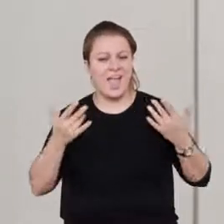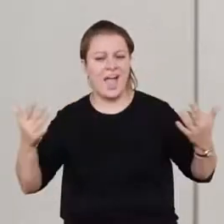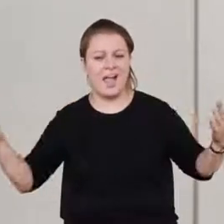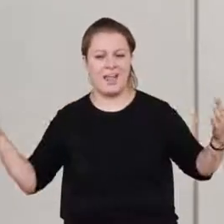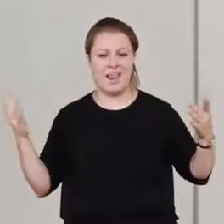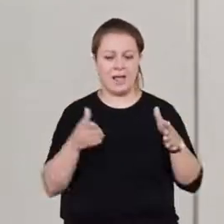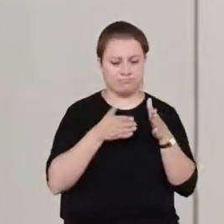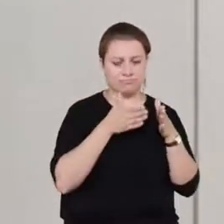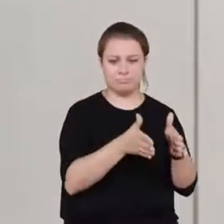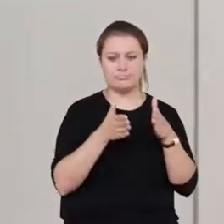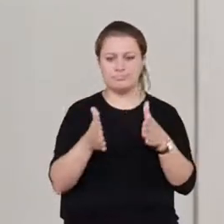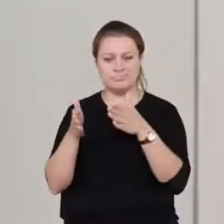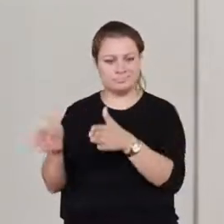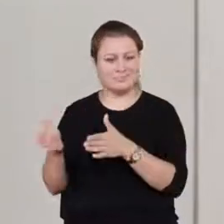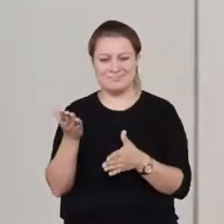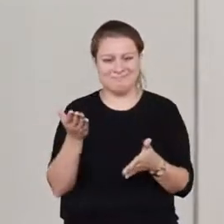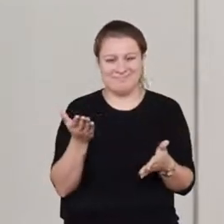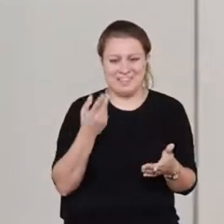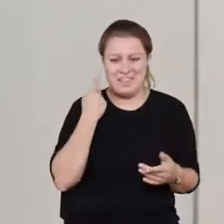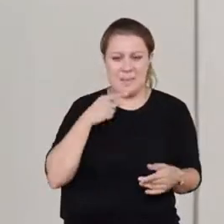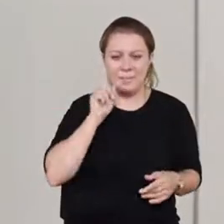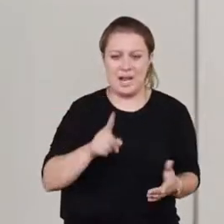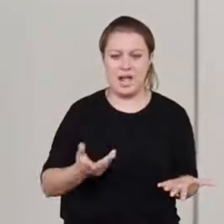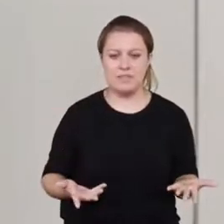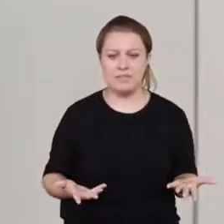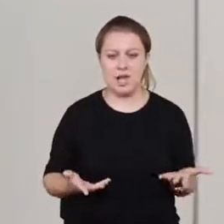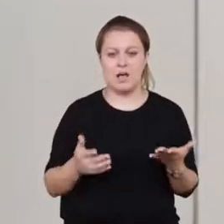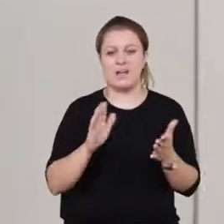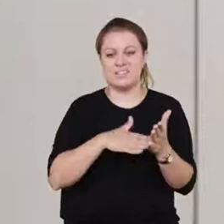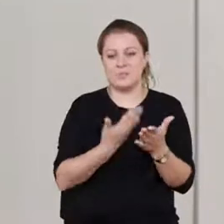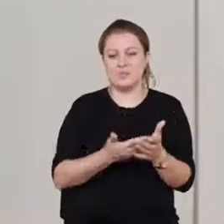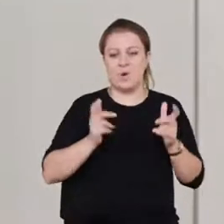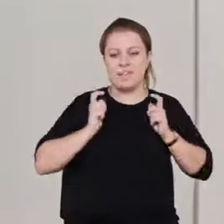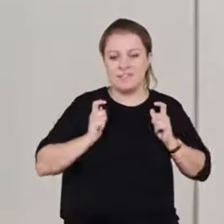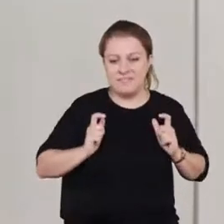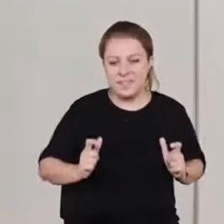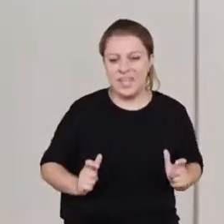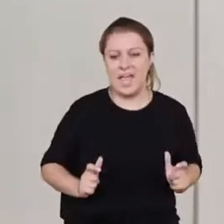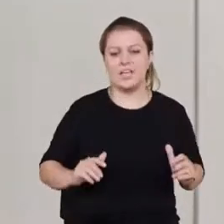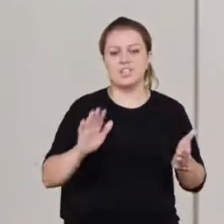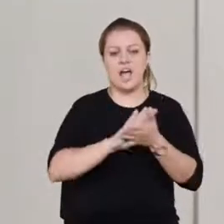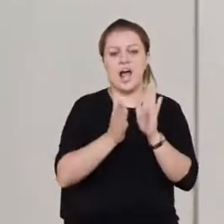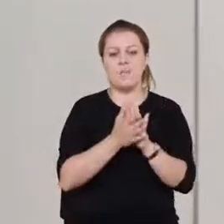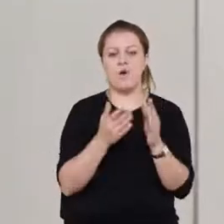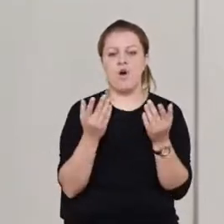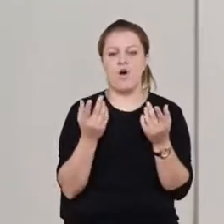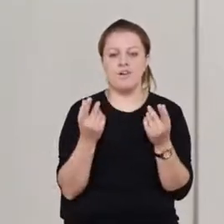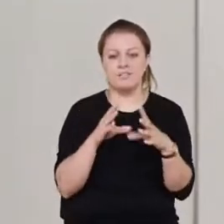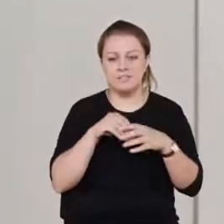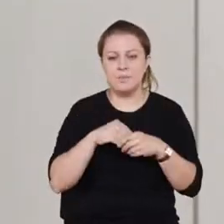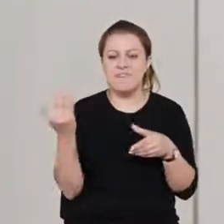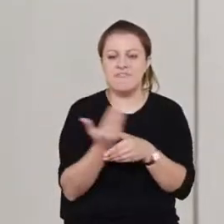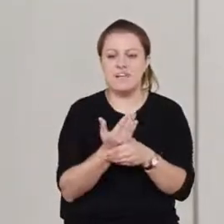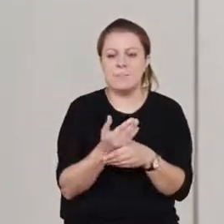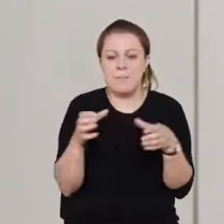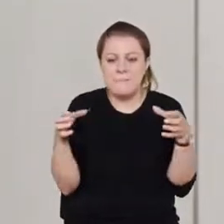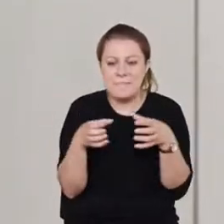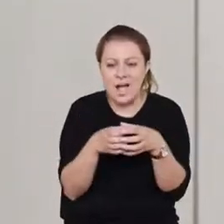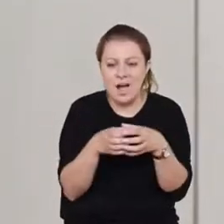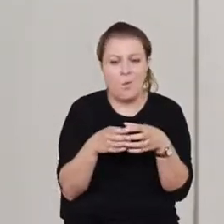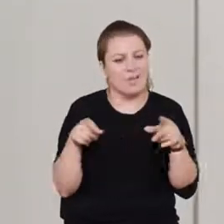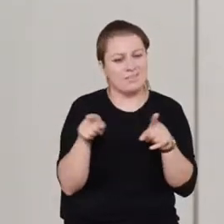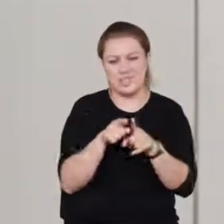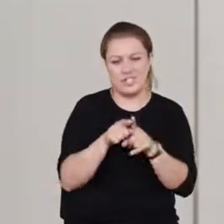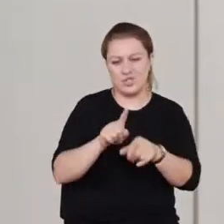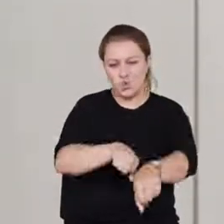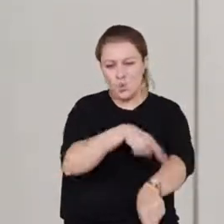obowiązywał. Oczywiście był fikcją na wsi, oczywiście był fikcją w małych zakładach, oczywiście był fikcją,